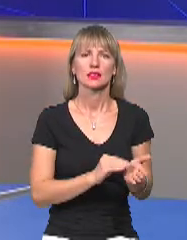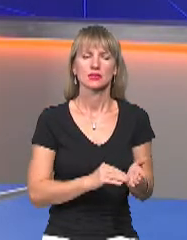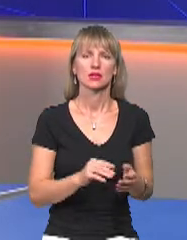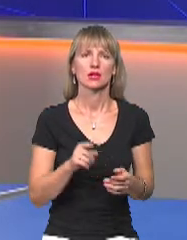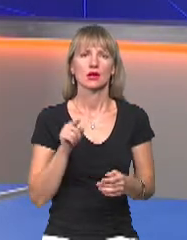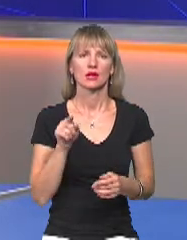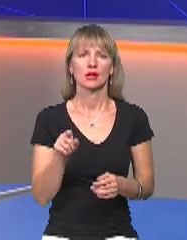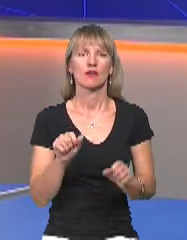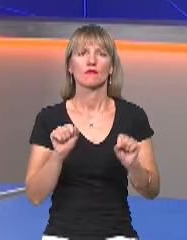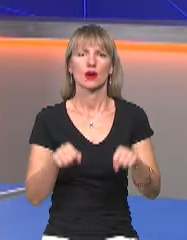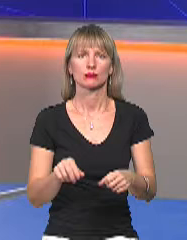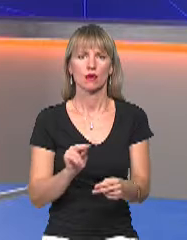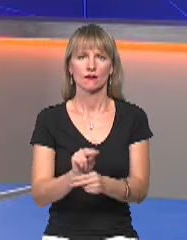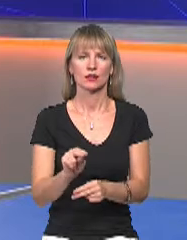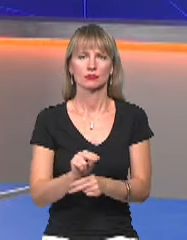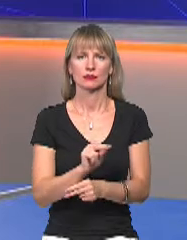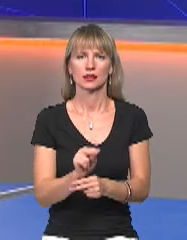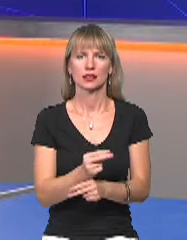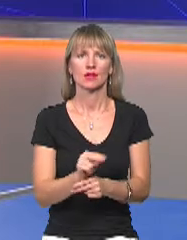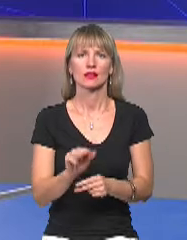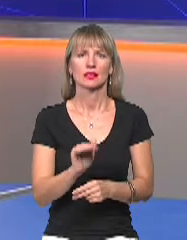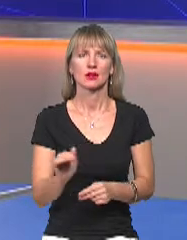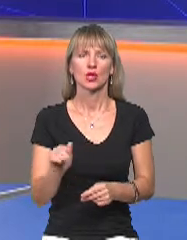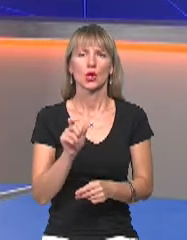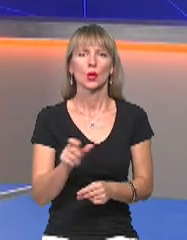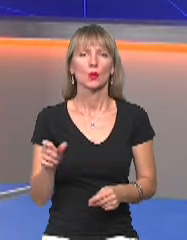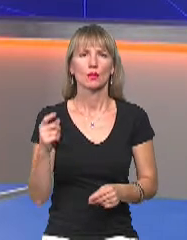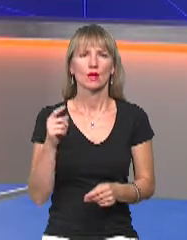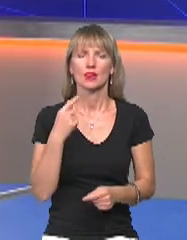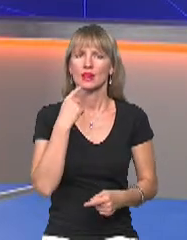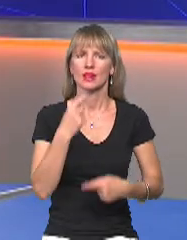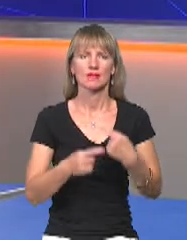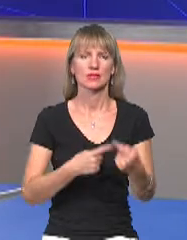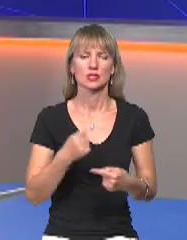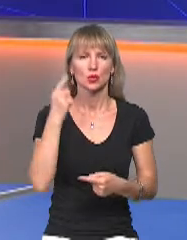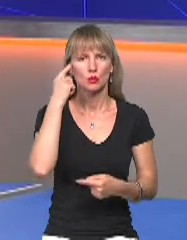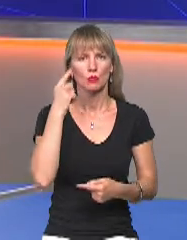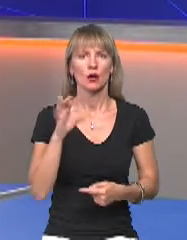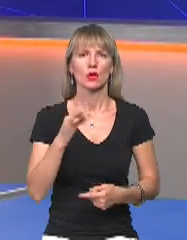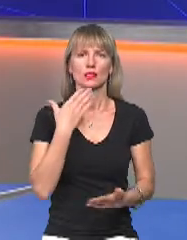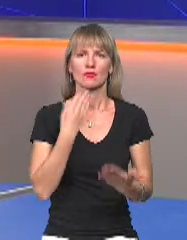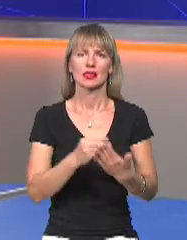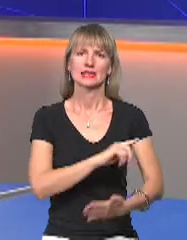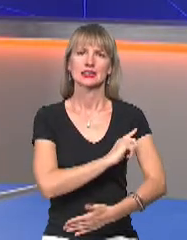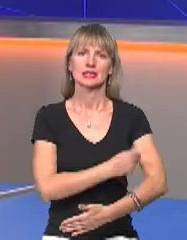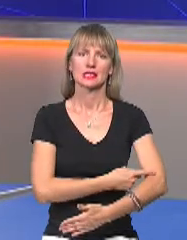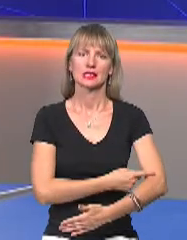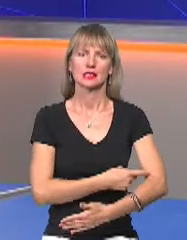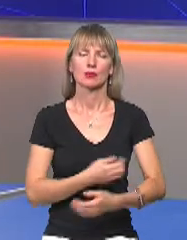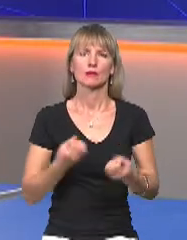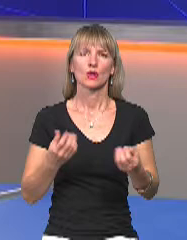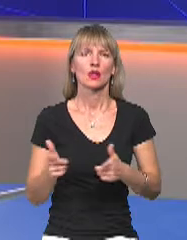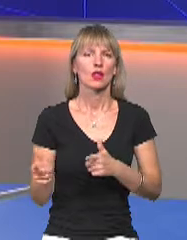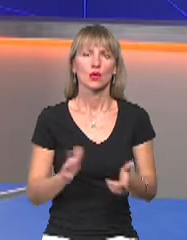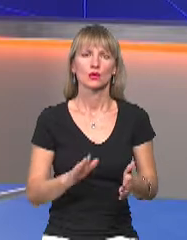педагогічного потенціалу. Тому люди не завжди розраховують на свої сили, або просто не